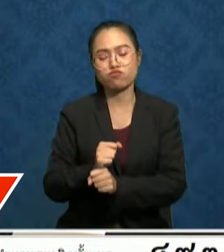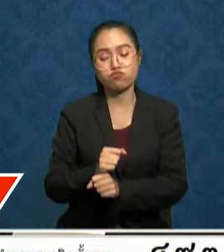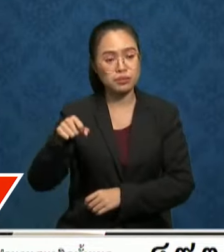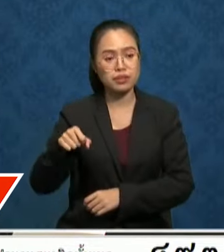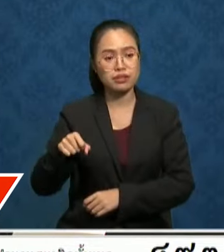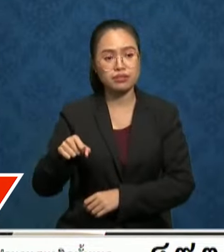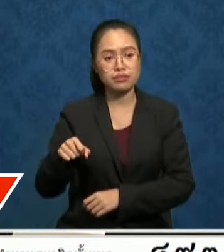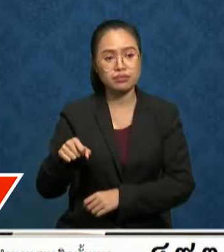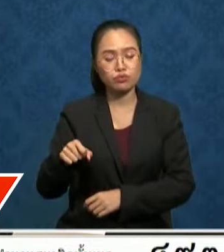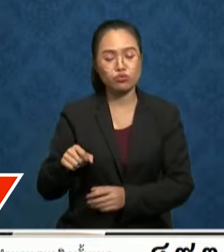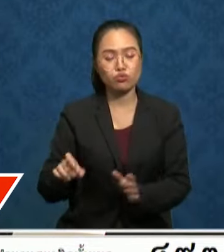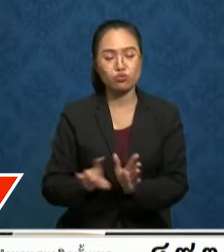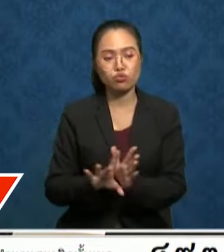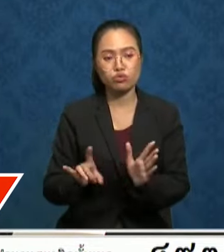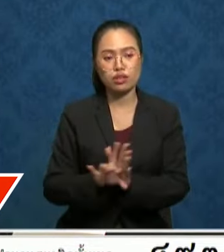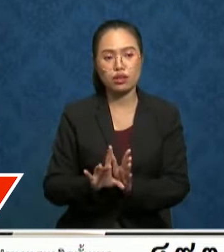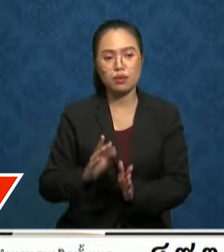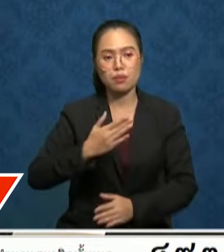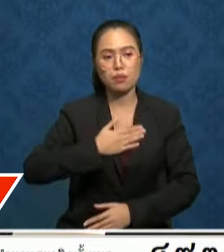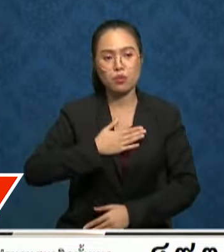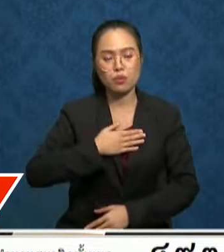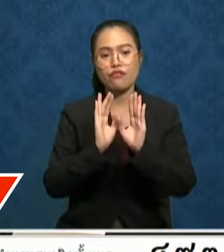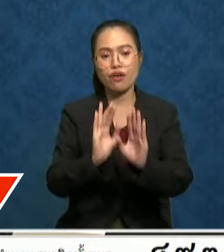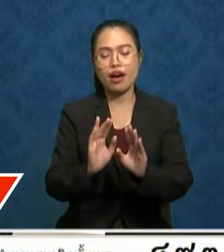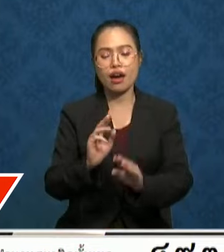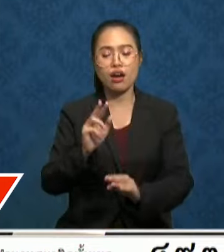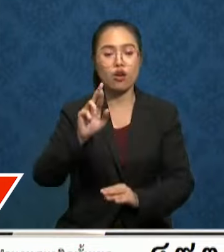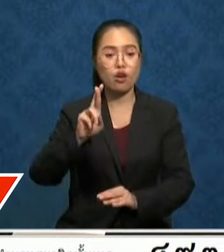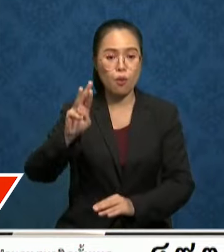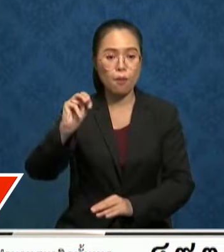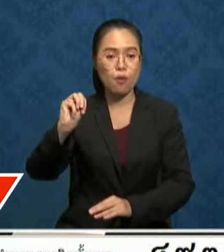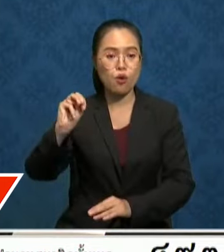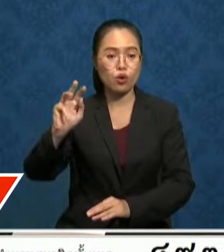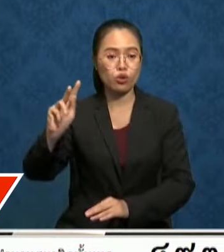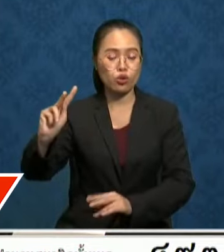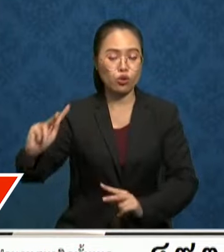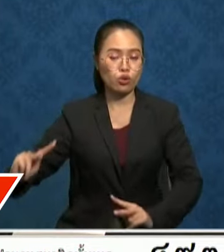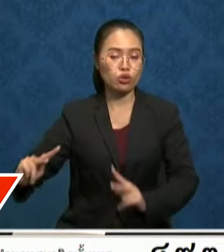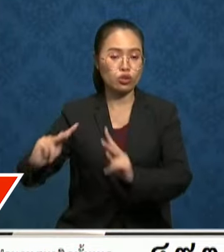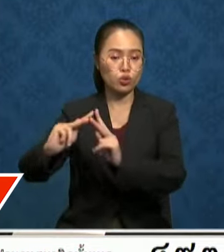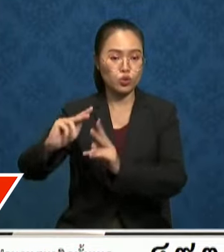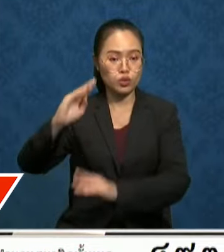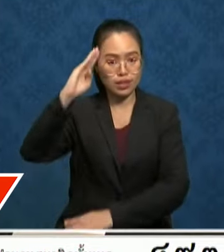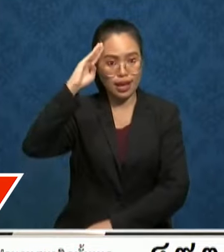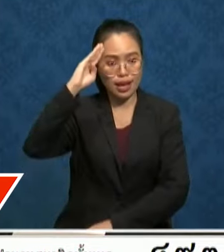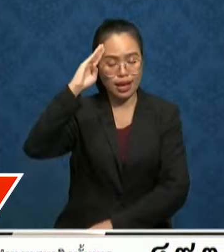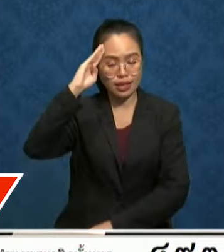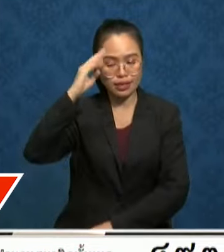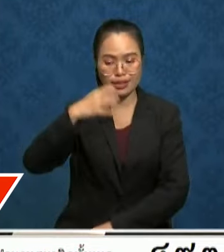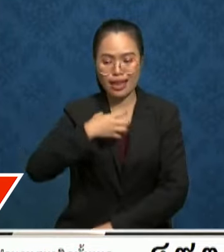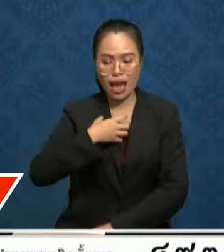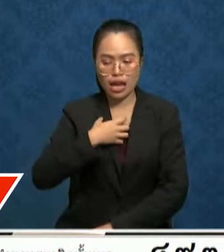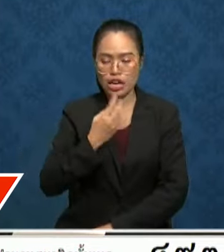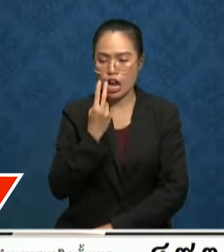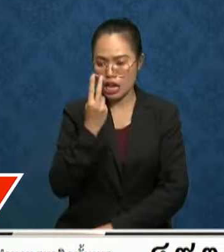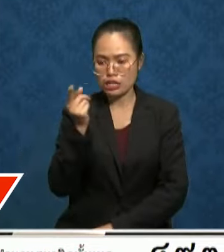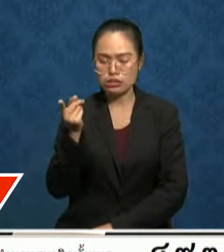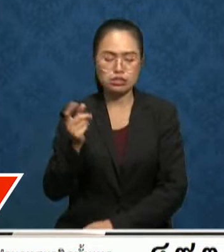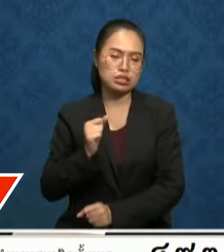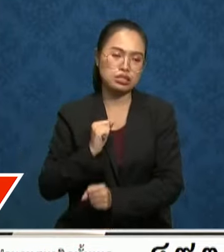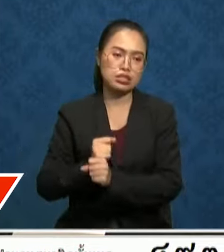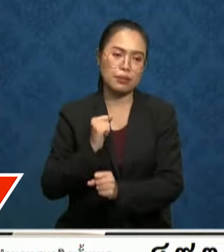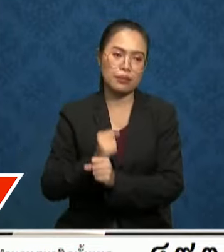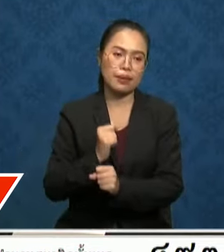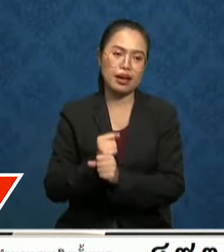หรือไม่สุดท้ายผมอยากนำเรียนไปยังรัฐมนตรีผมอยากเห็นรัฐมนตรีกลาโหมพลเรือนที่ยืนอย่างสง่าผ่าเผ